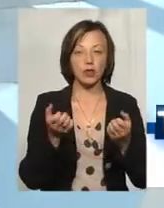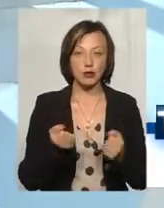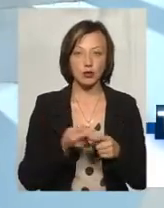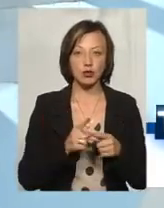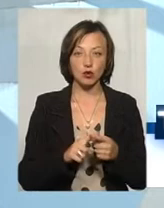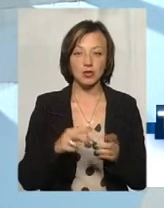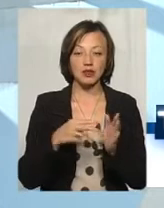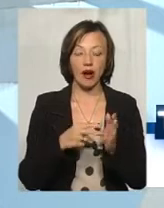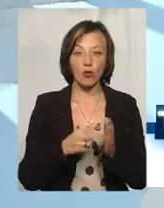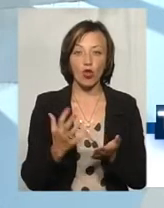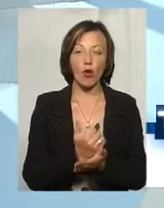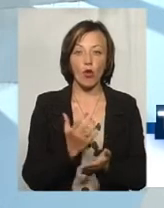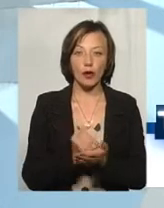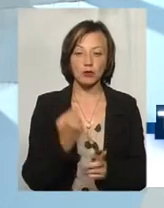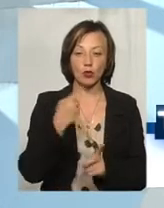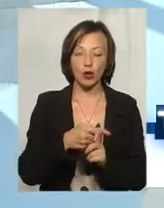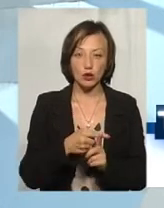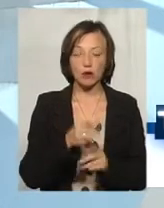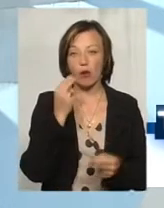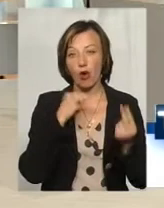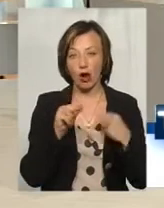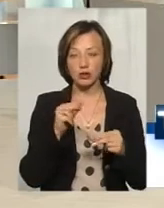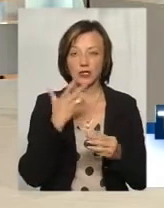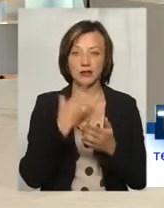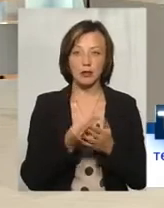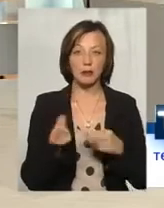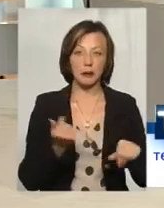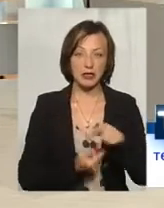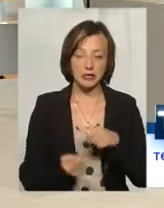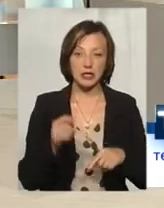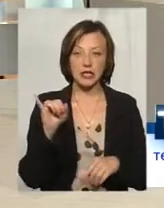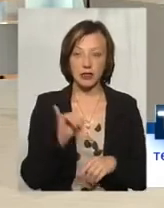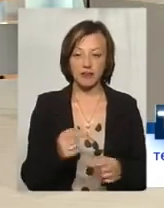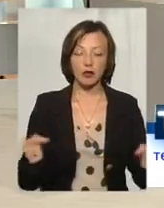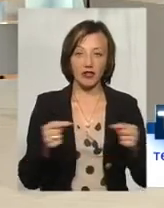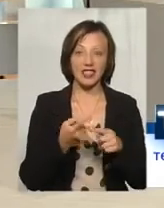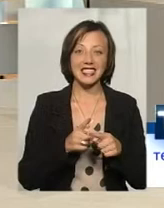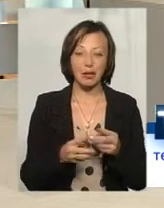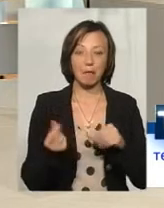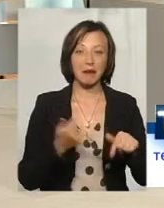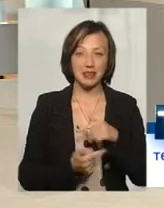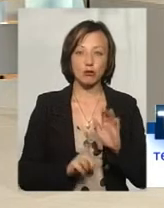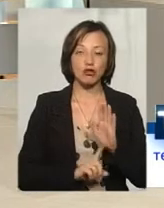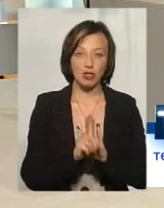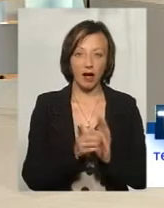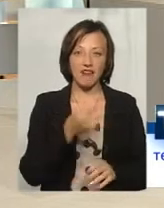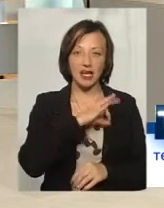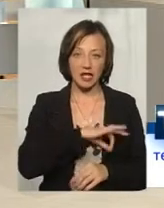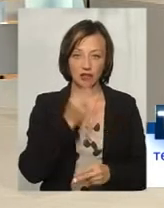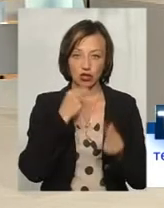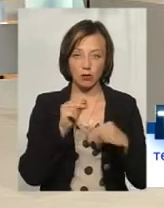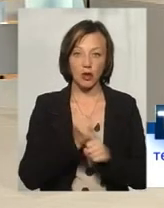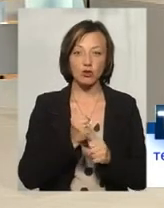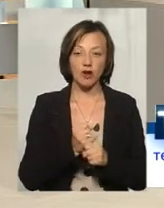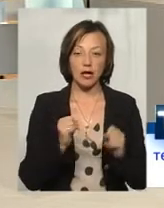цю ставку доходності, плюс він покращує свій бізнес, і відповідно цей бізнес починає ефективніше